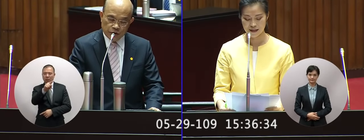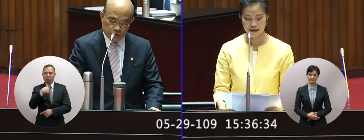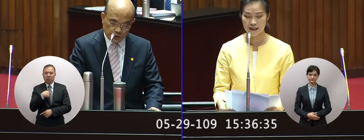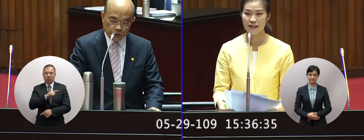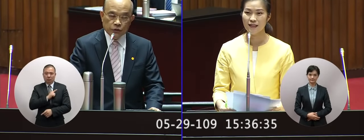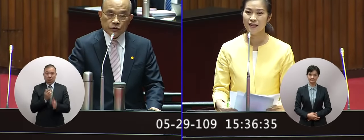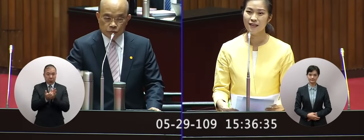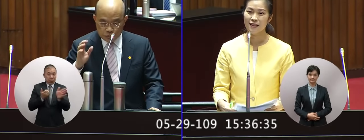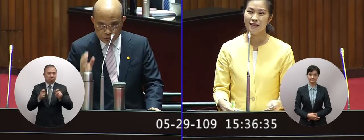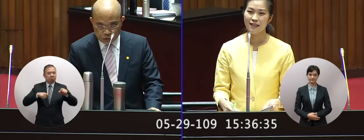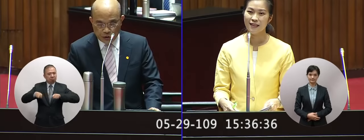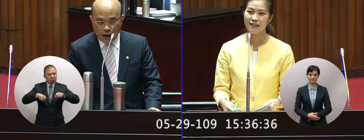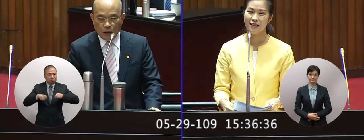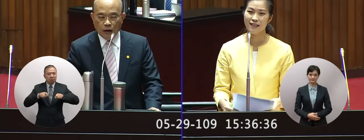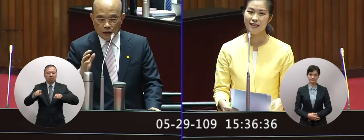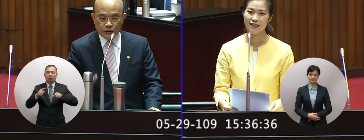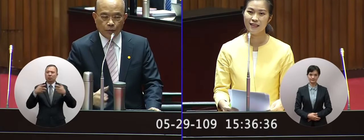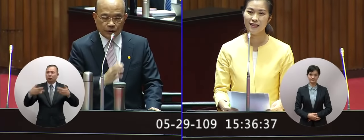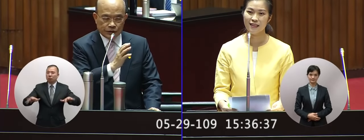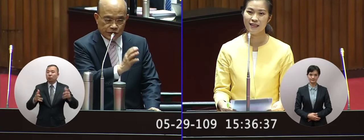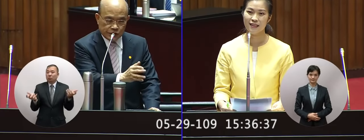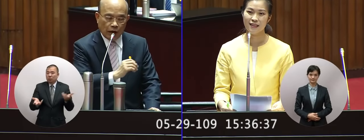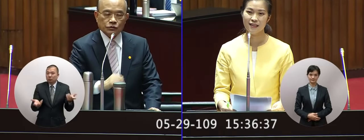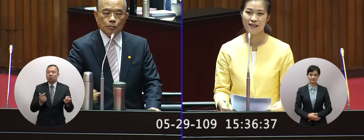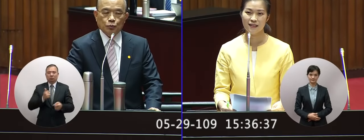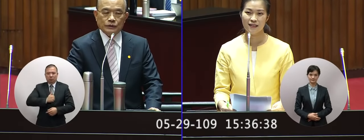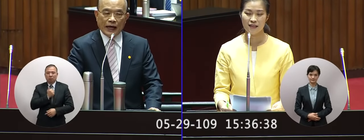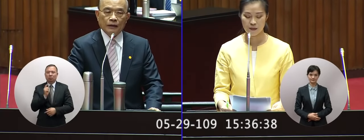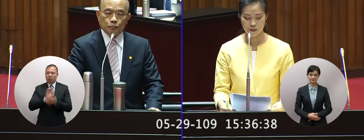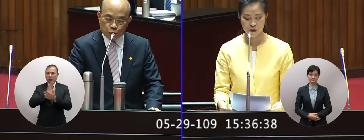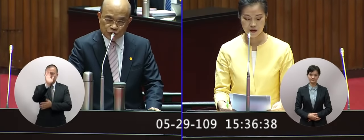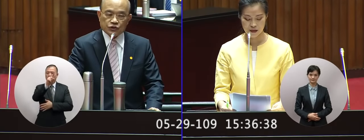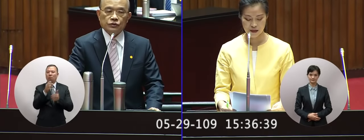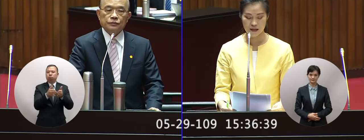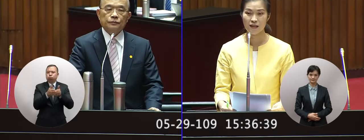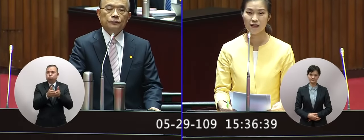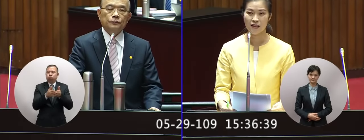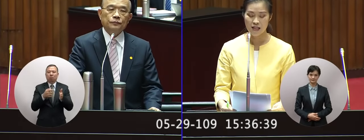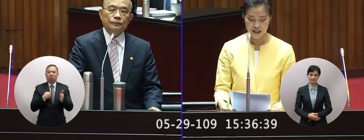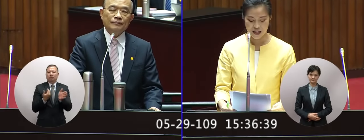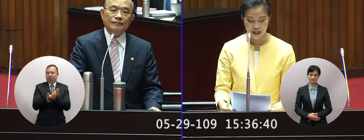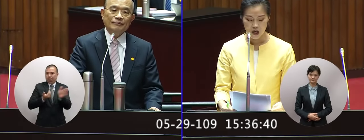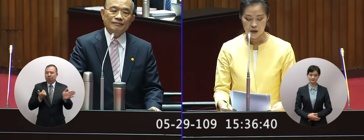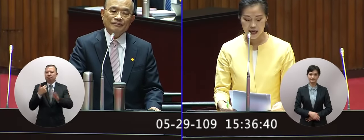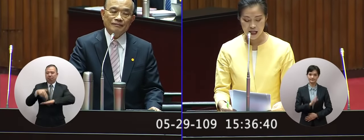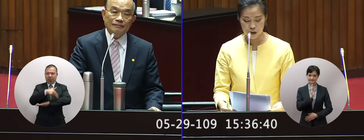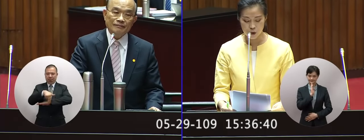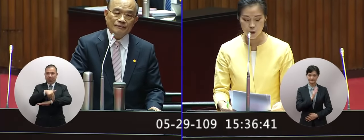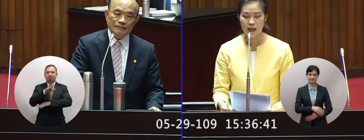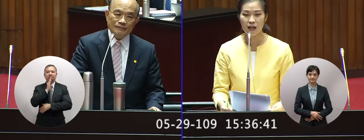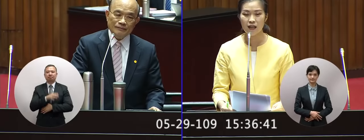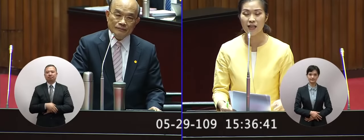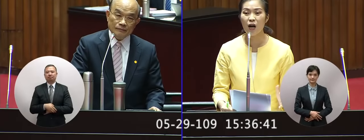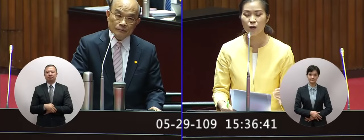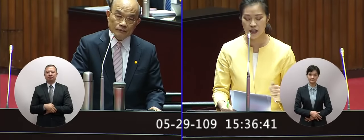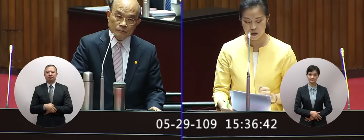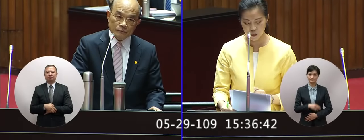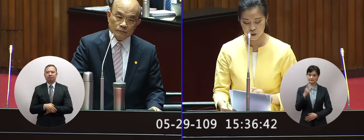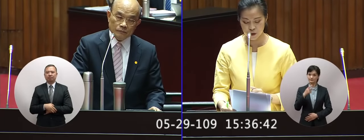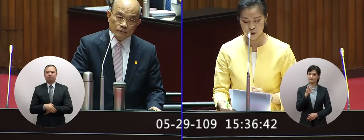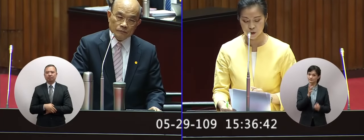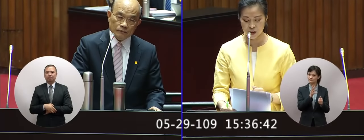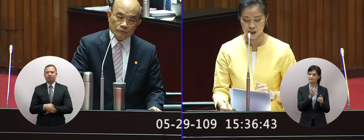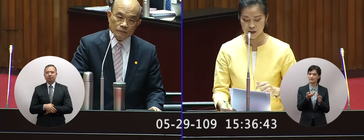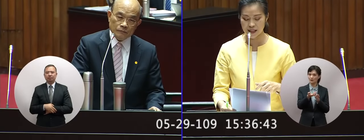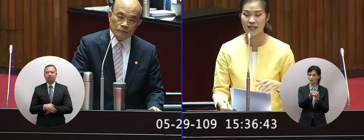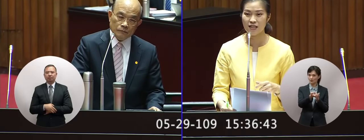事情是需要，而且我们及早就布置。 是，那所谓的超前